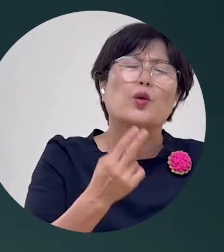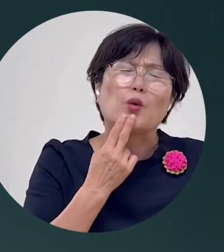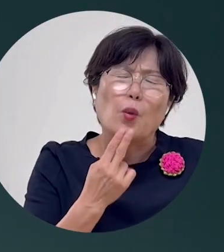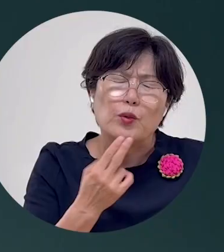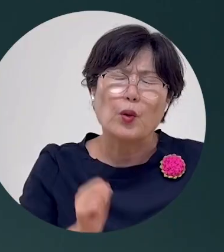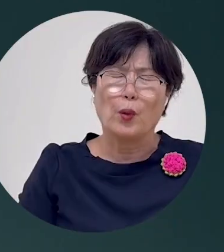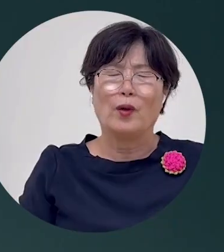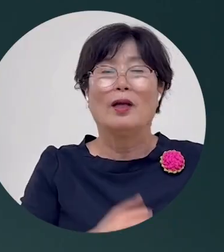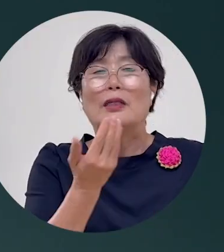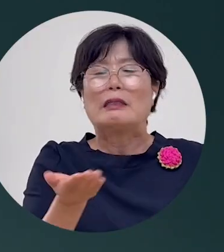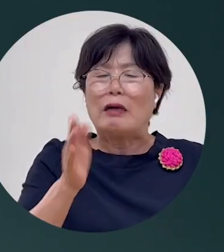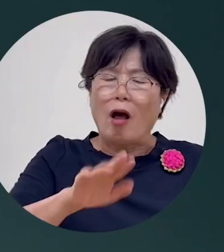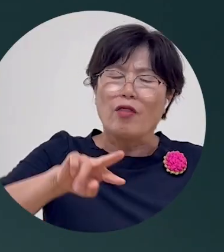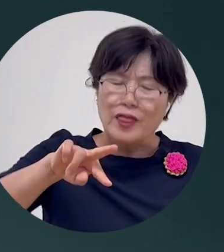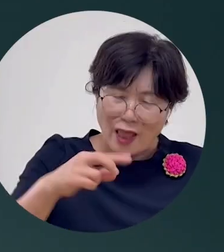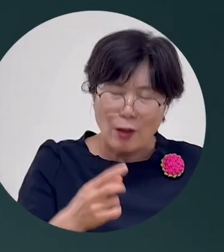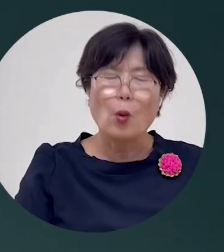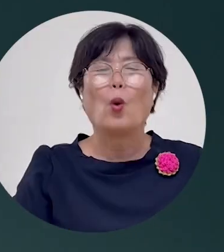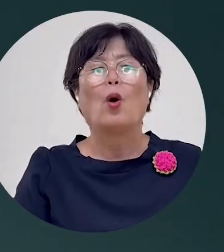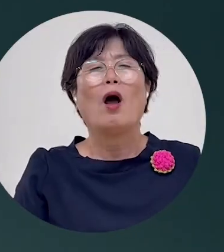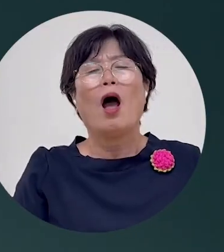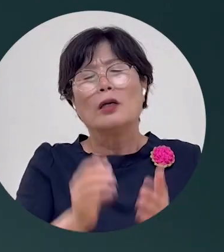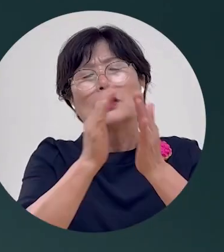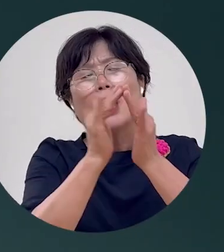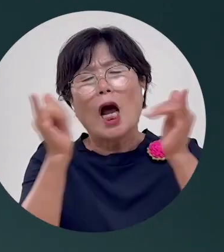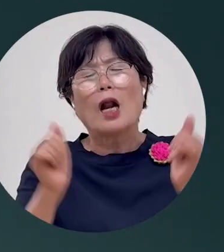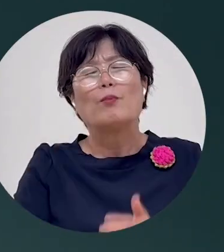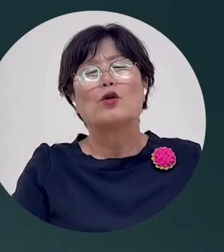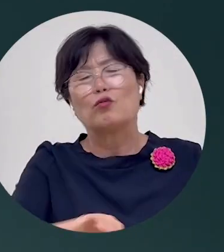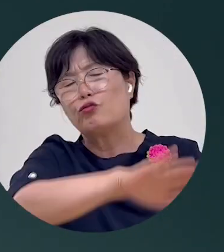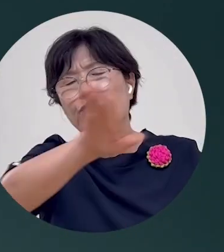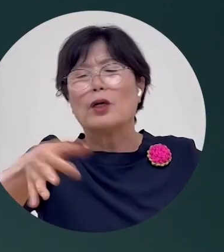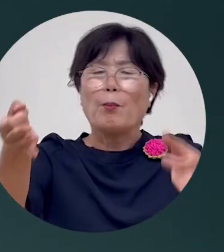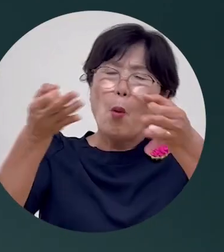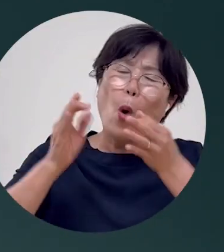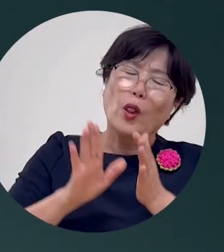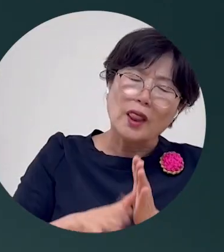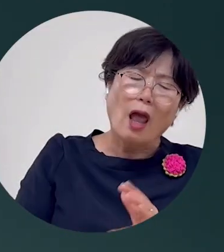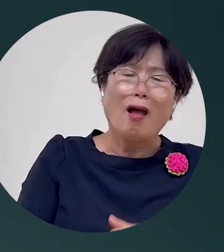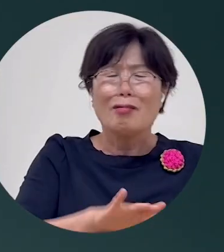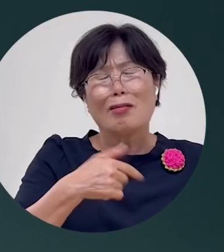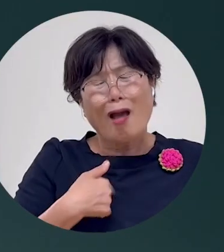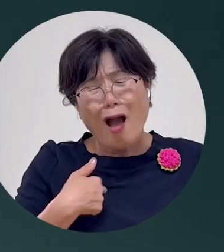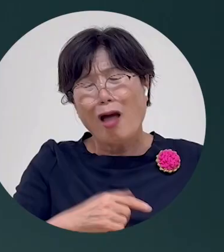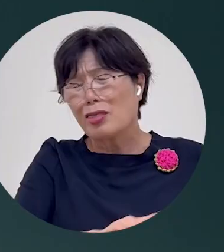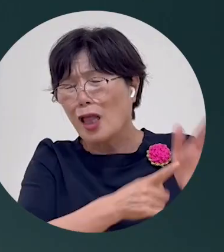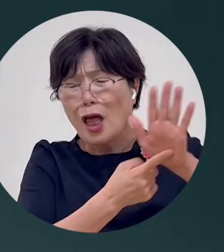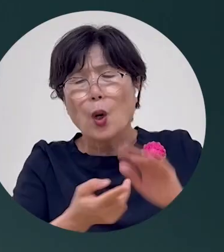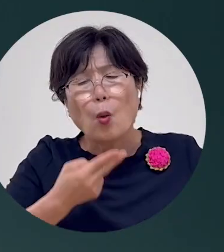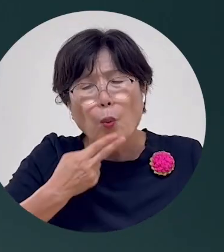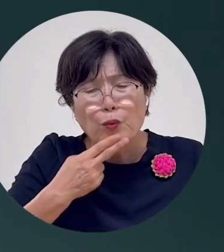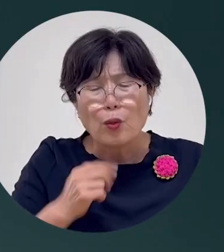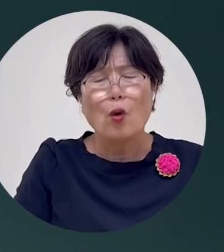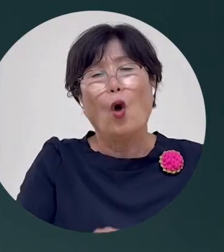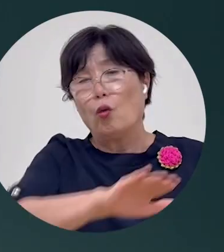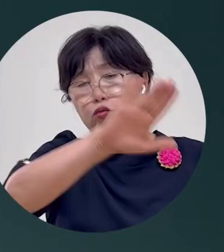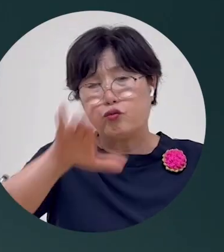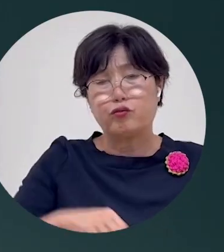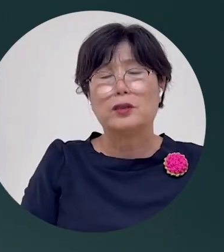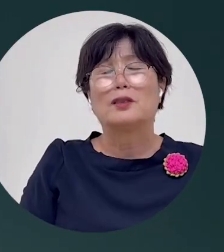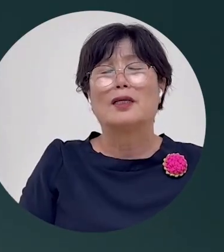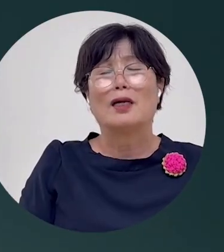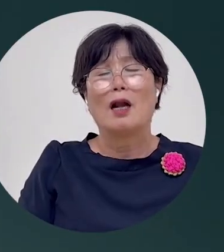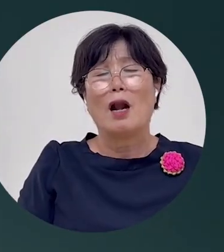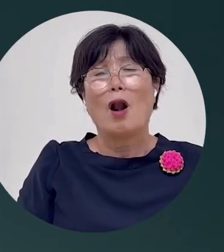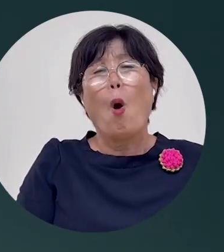비결이 뭐예요? 사람들이 내놓을 것이 없어요. 그래도 세상 사람들이 우리를